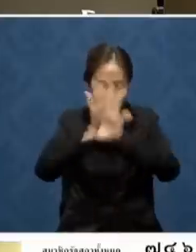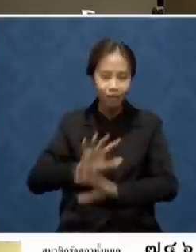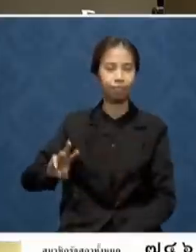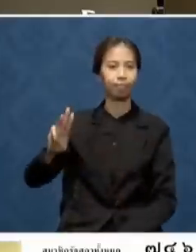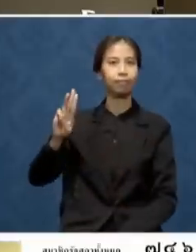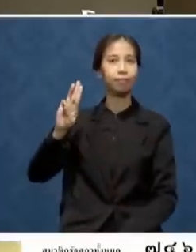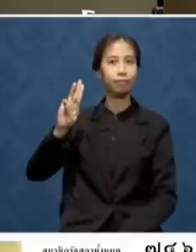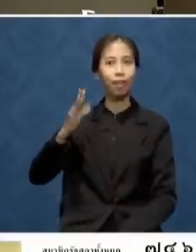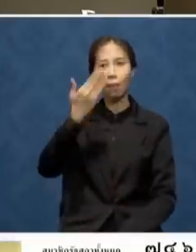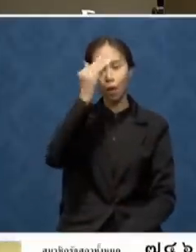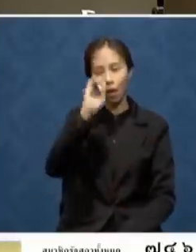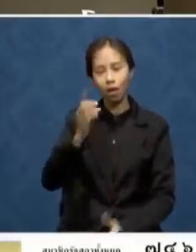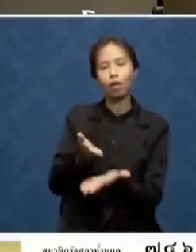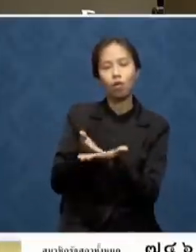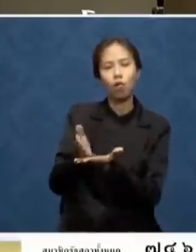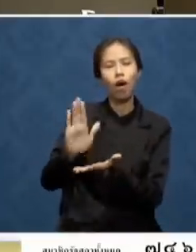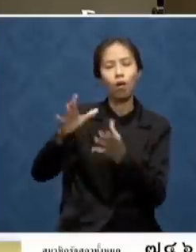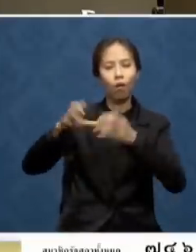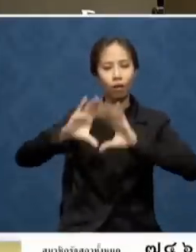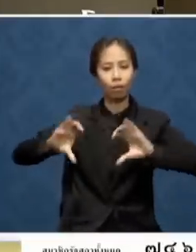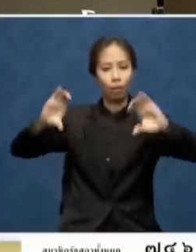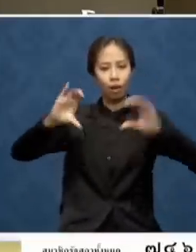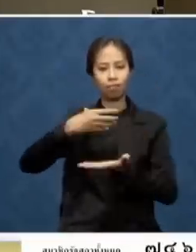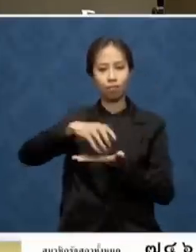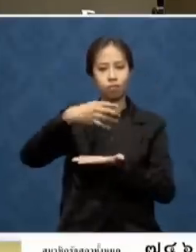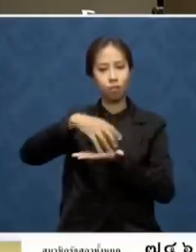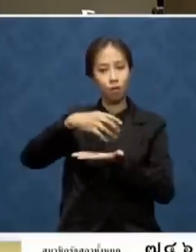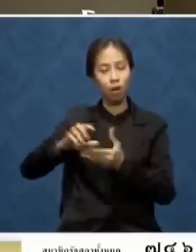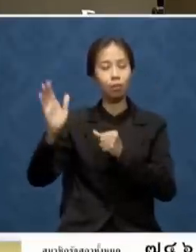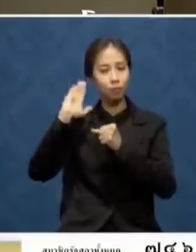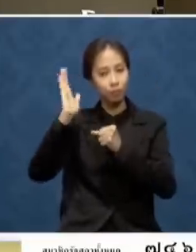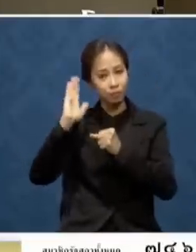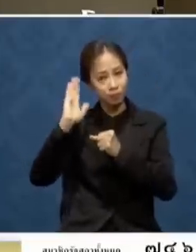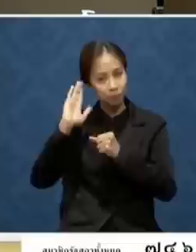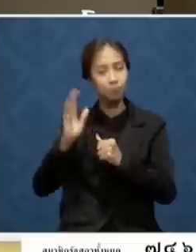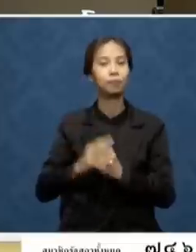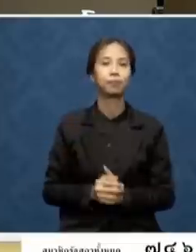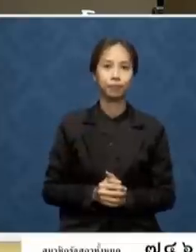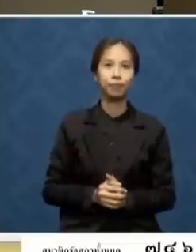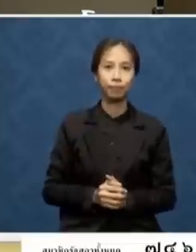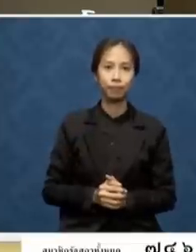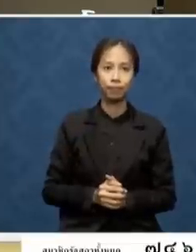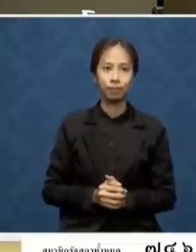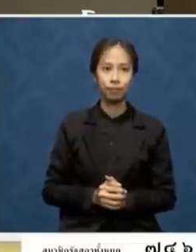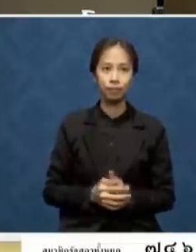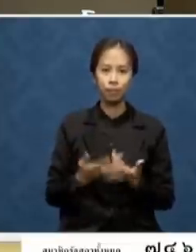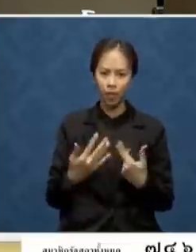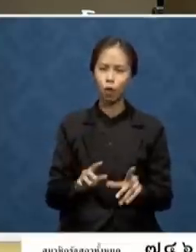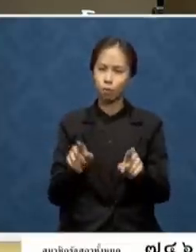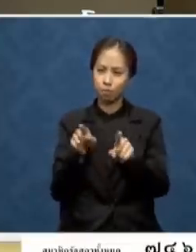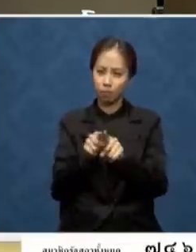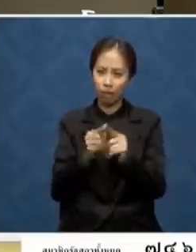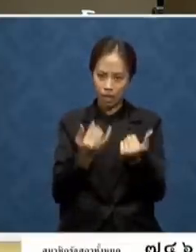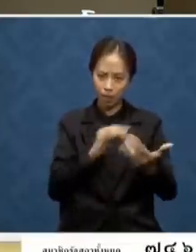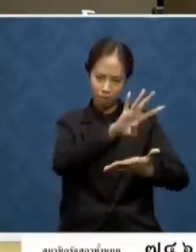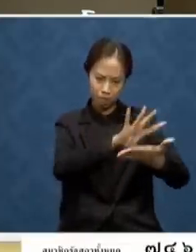วันนี้ทางฝ่ายบริหารได้มาแถลงต่อหน้าผู้แทนราษฎรและจะเป็นคัมภีร์ที่เรา